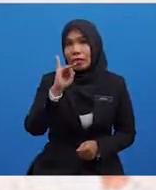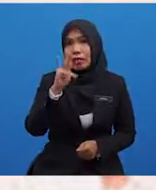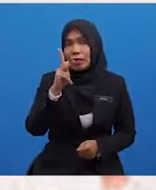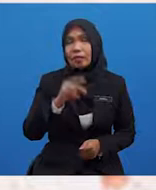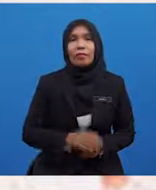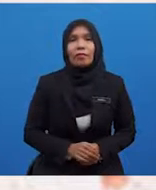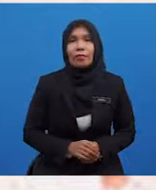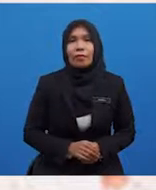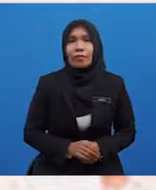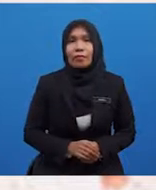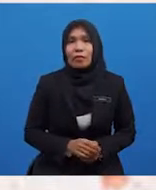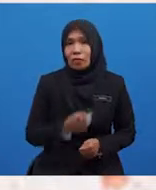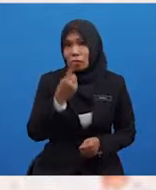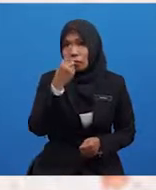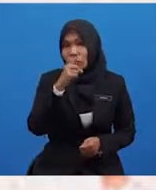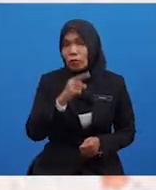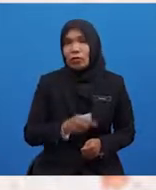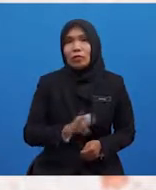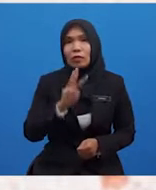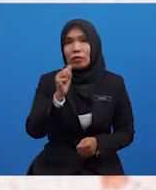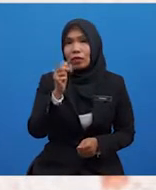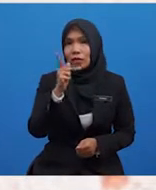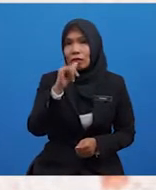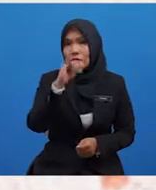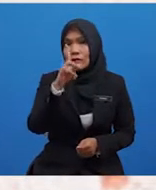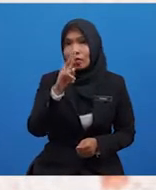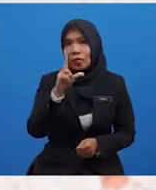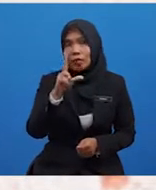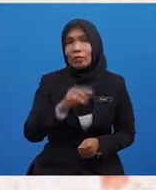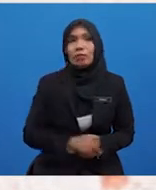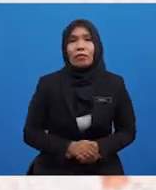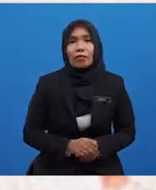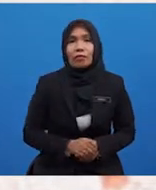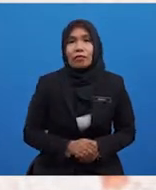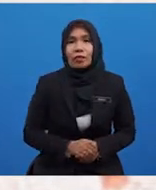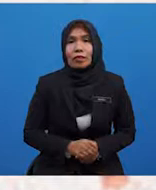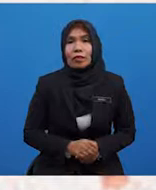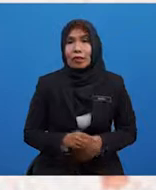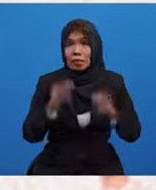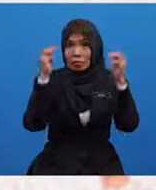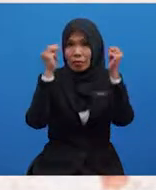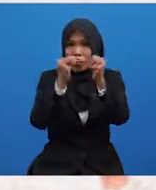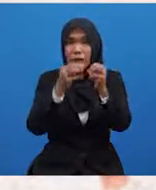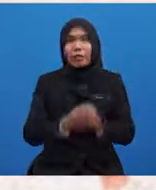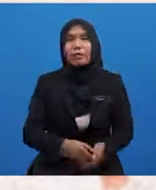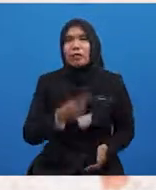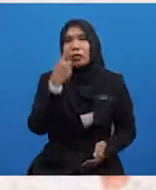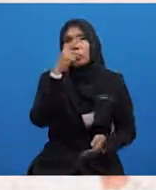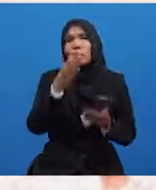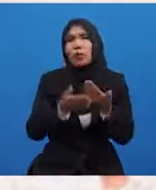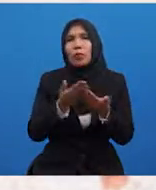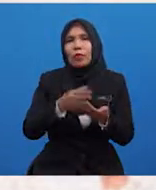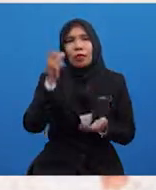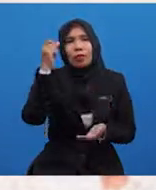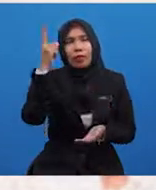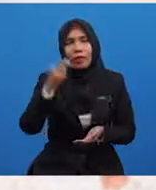bentuk rajah. Rajah-rajah grafik ini digunakan untuk memudahkan pemahaman